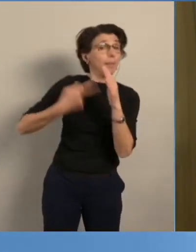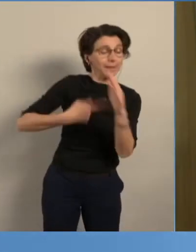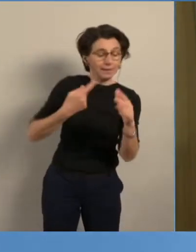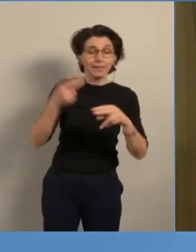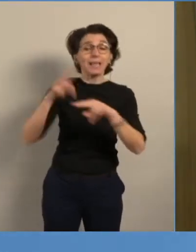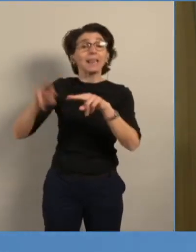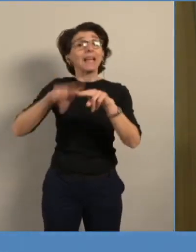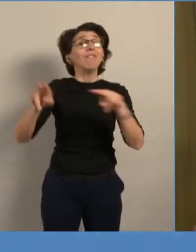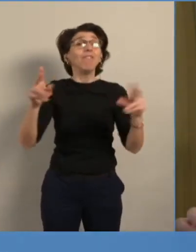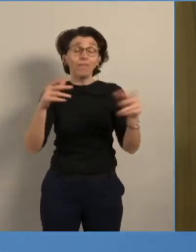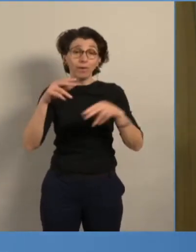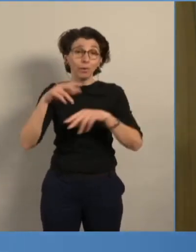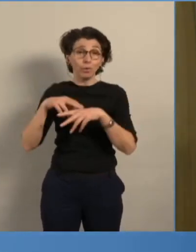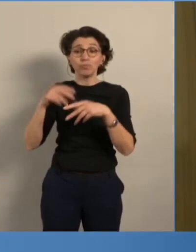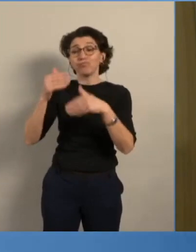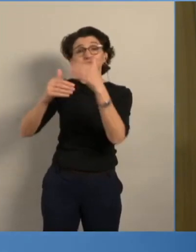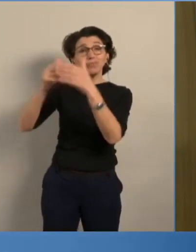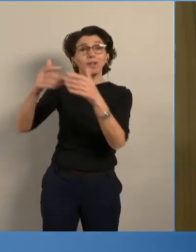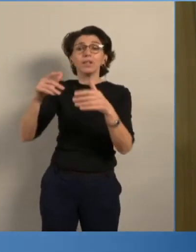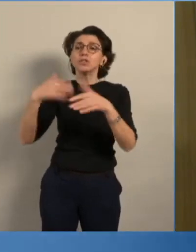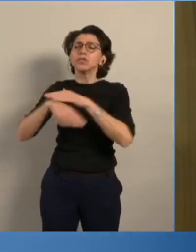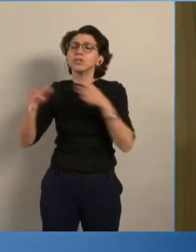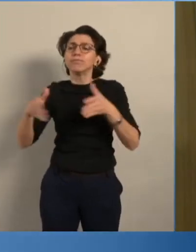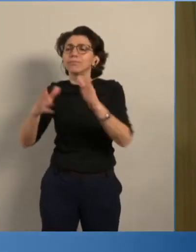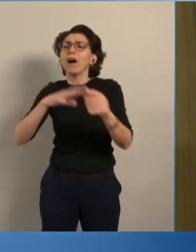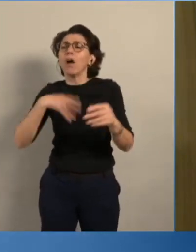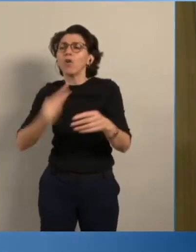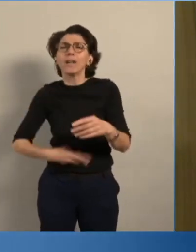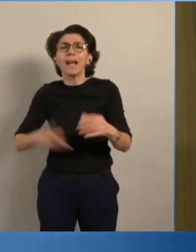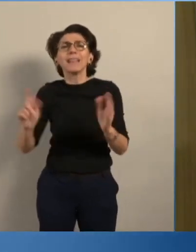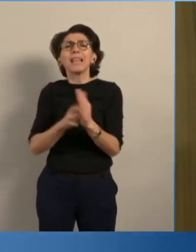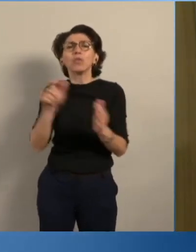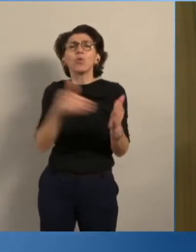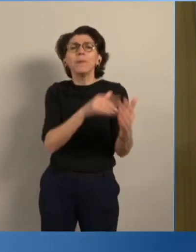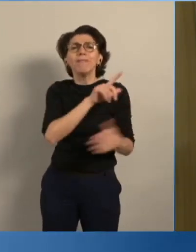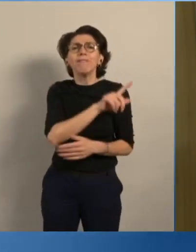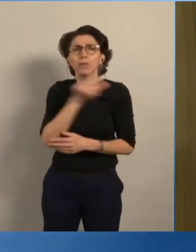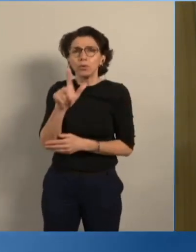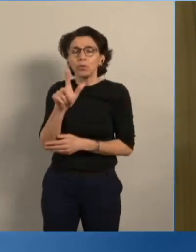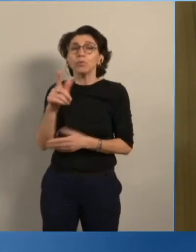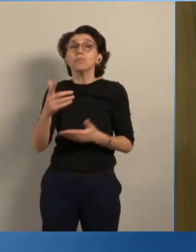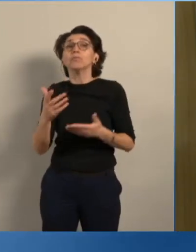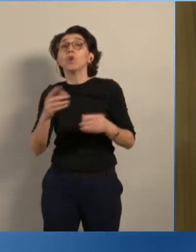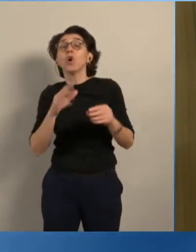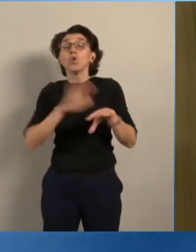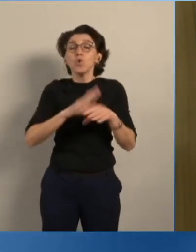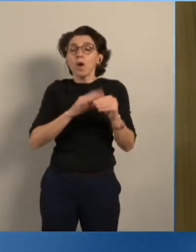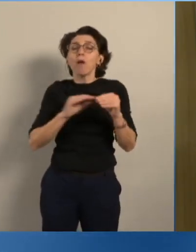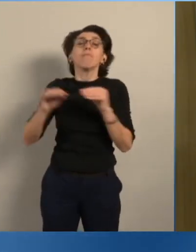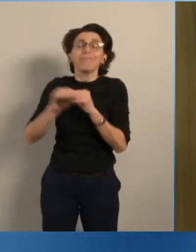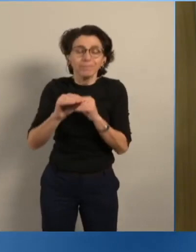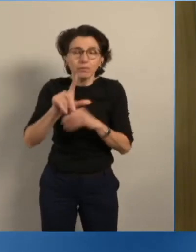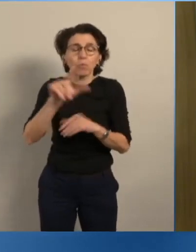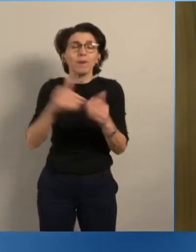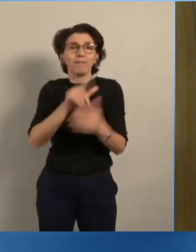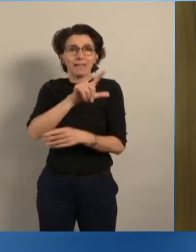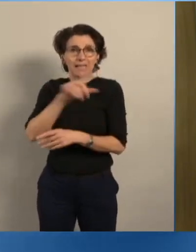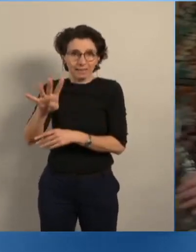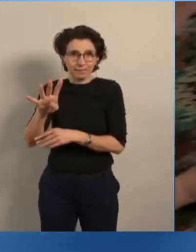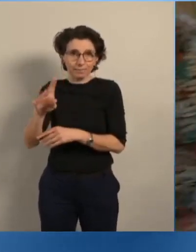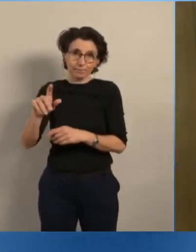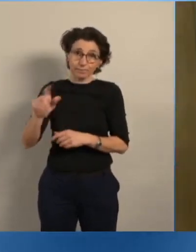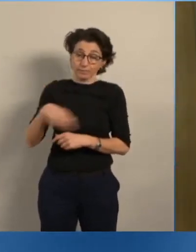en 2022. Vous les annoncez maintenant en 2024. Certes, vous avez eu des retards